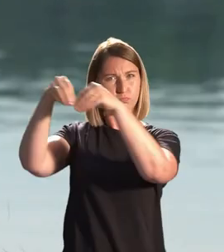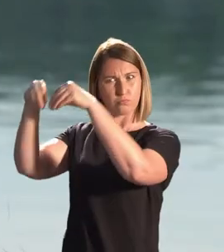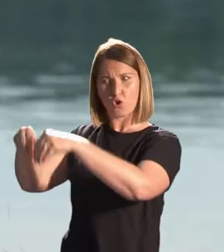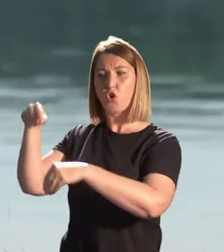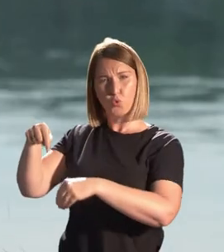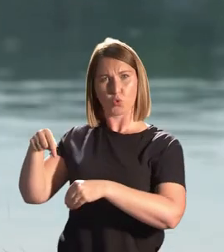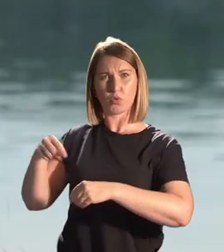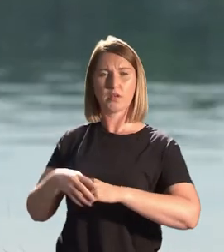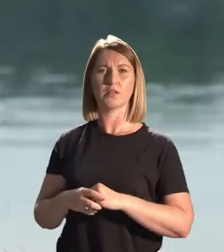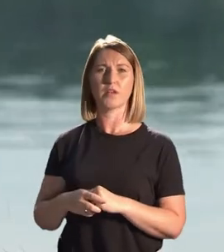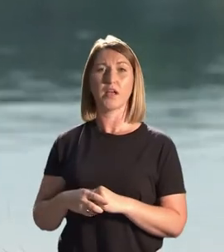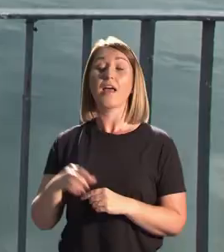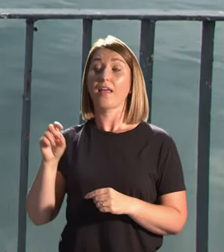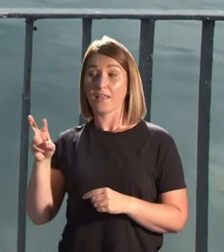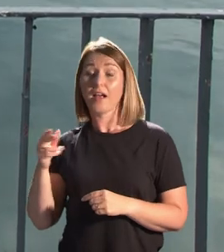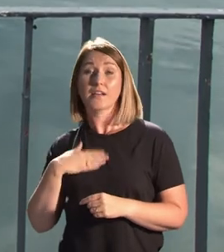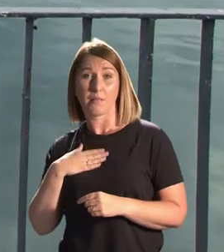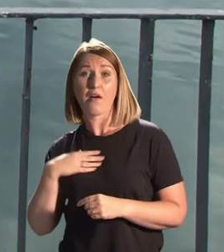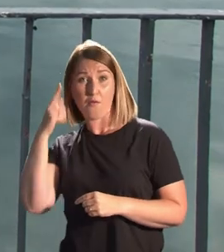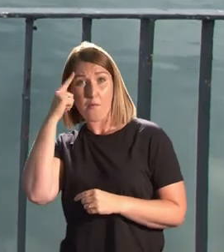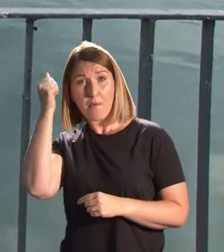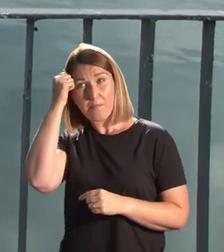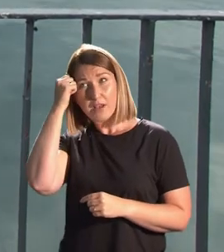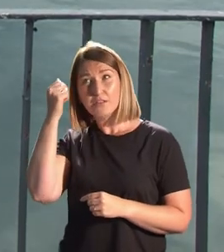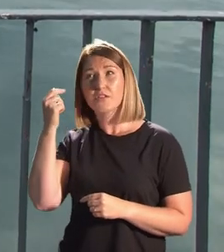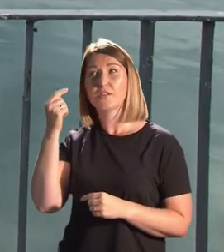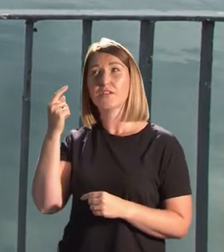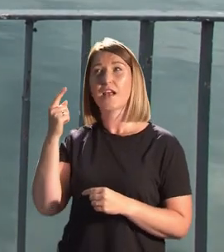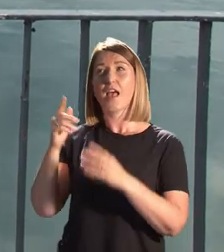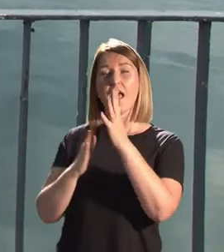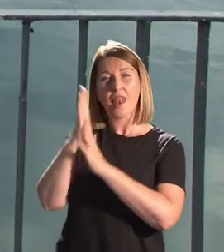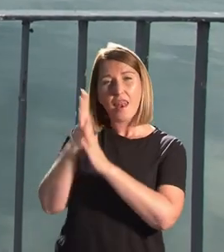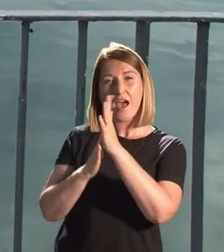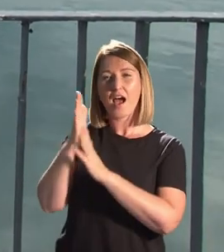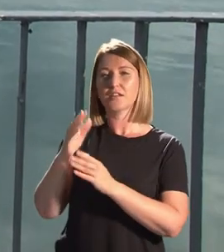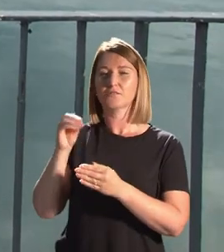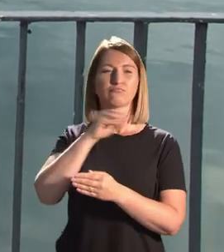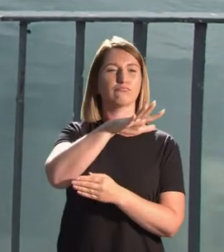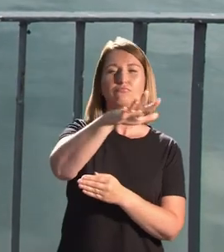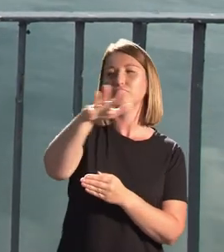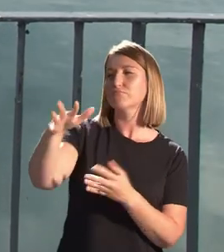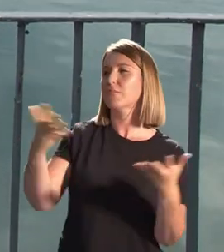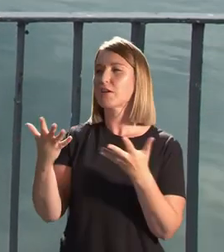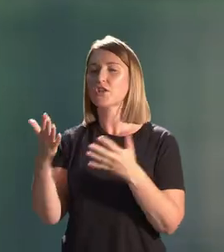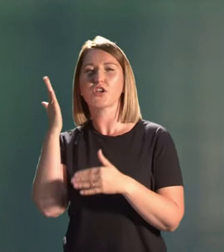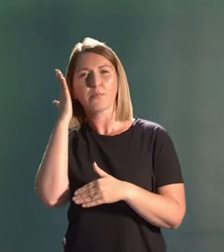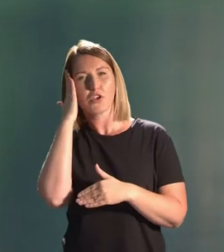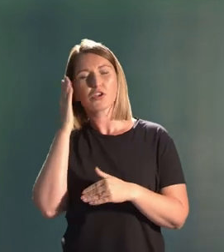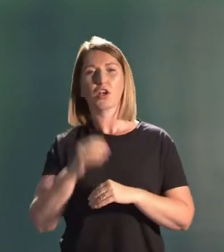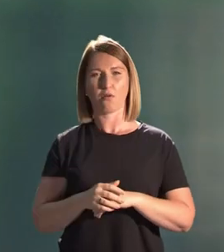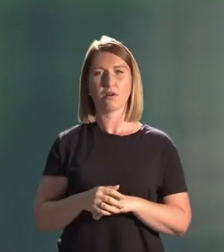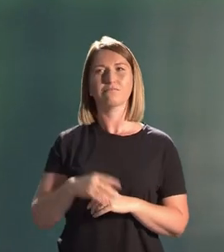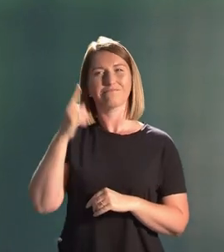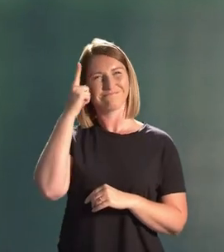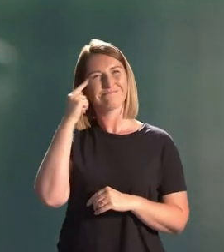to w pamięci i epizody z życia, ten pejzaż, ten las, na skraju którego mieszkaliśmy. Także gdzieś